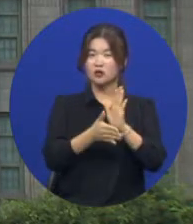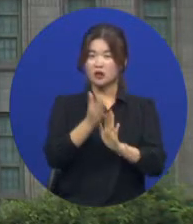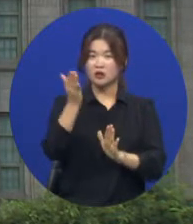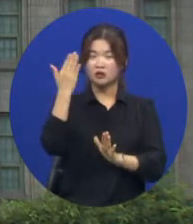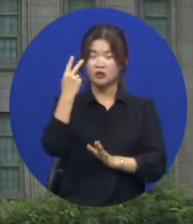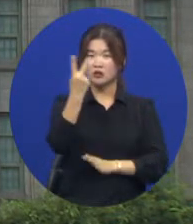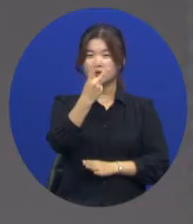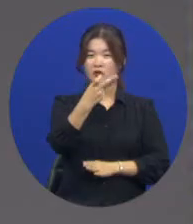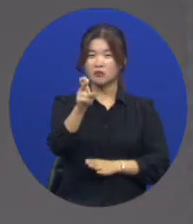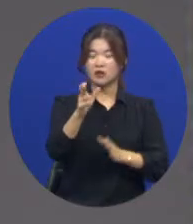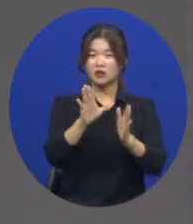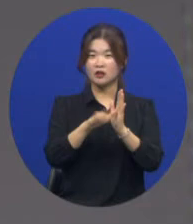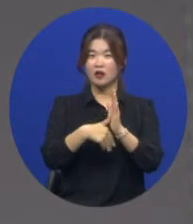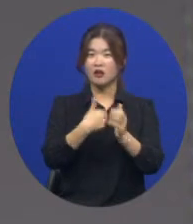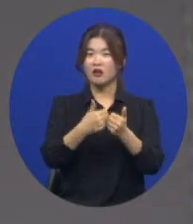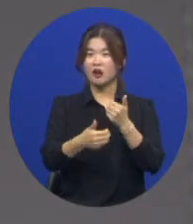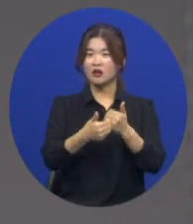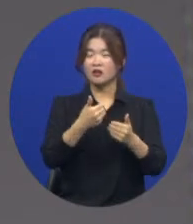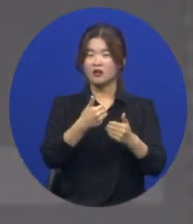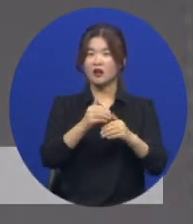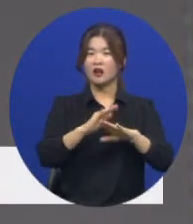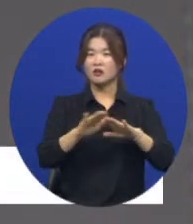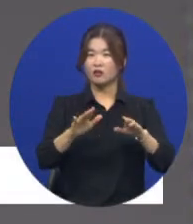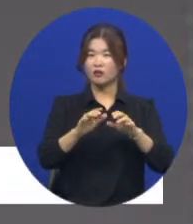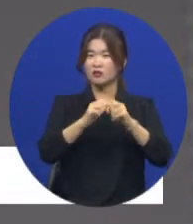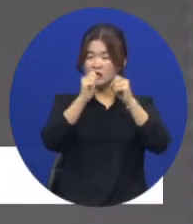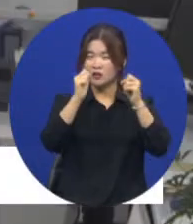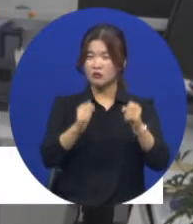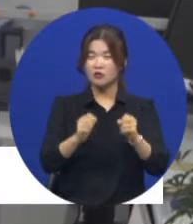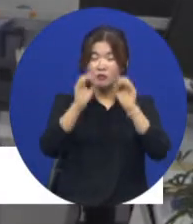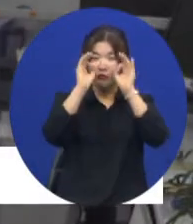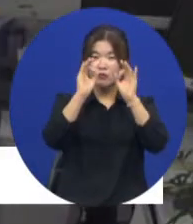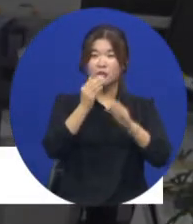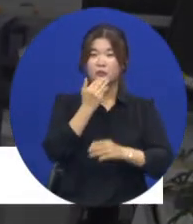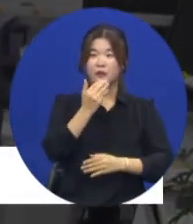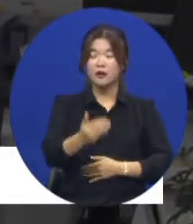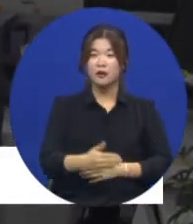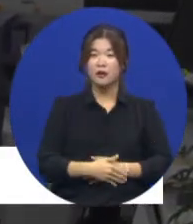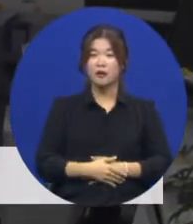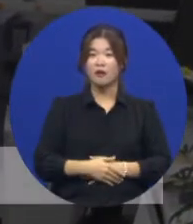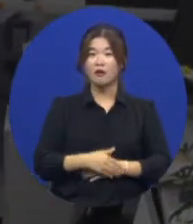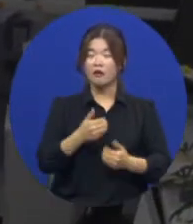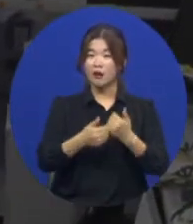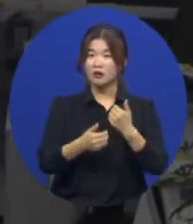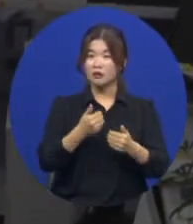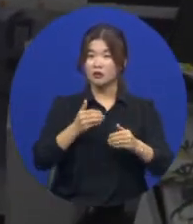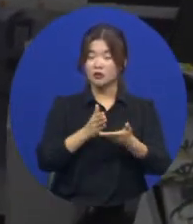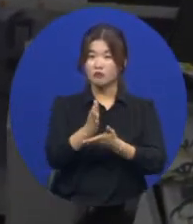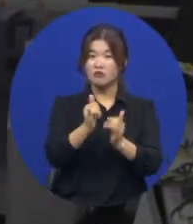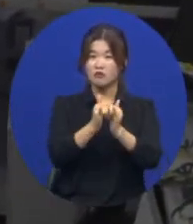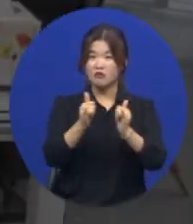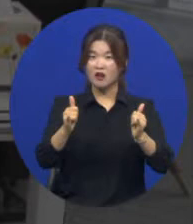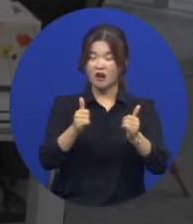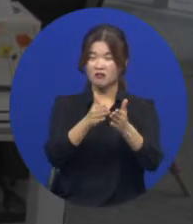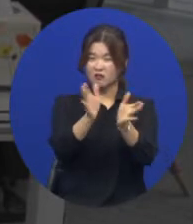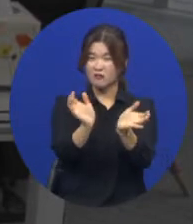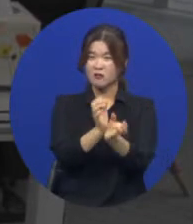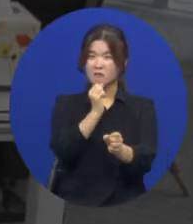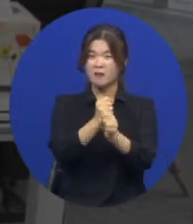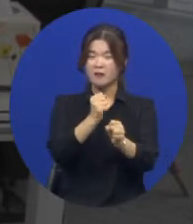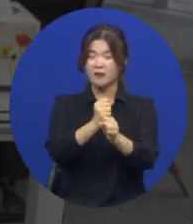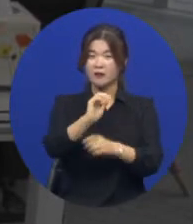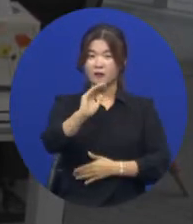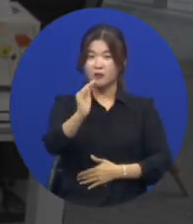2012년 도입한 갈등 해결 시스템은 눈여겨볼 만합니다. 갈등 전문가로 전담부서를 구성하고 매뉴얼에